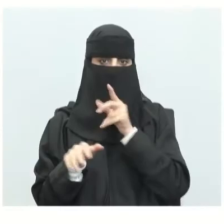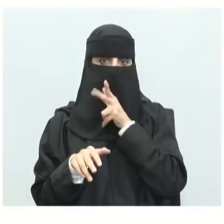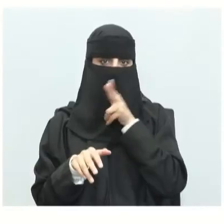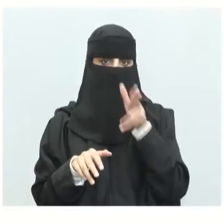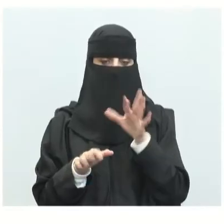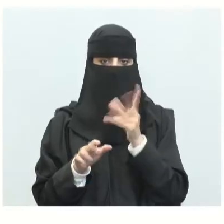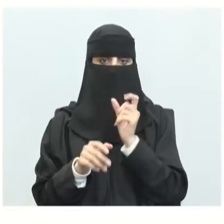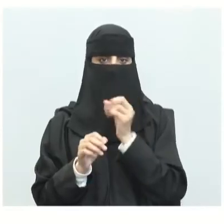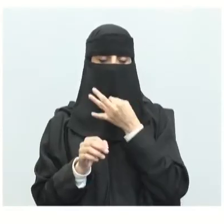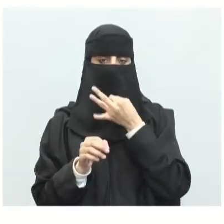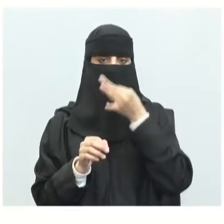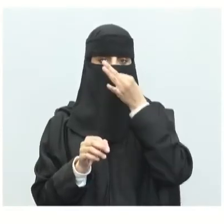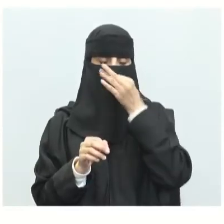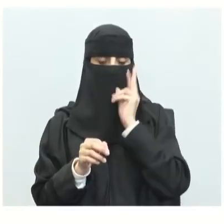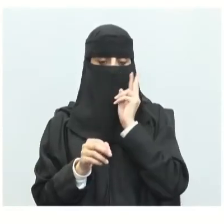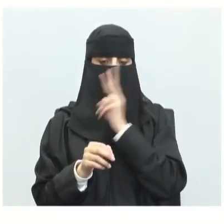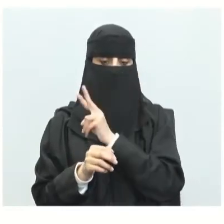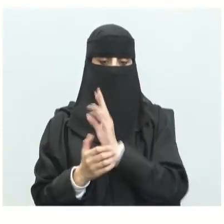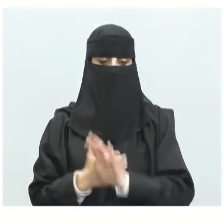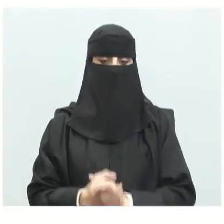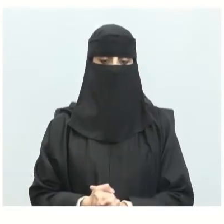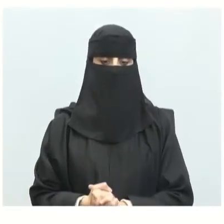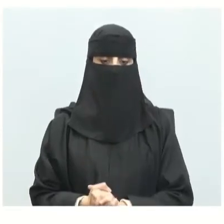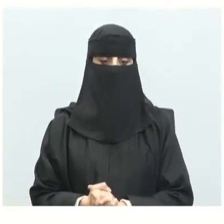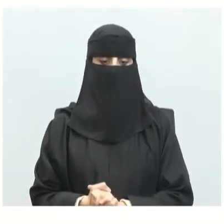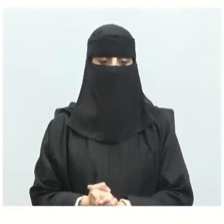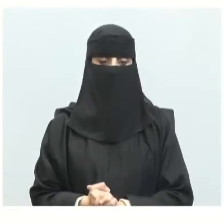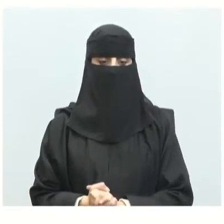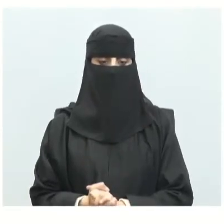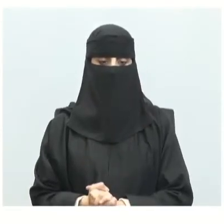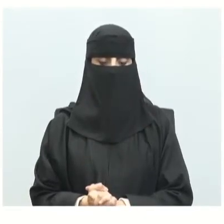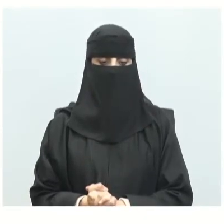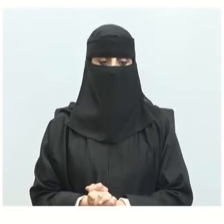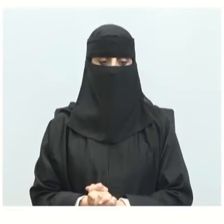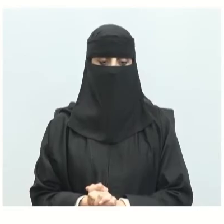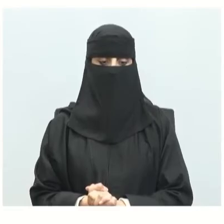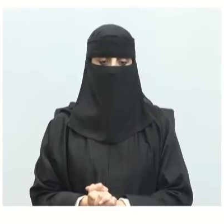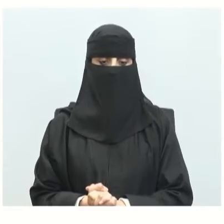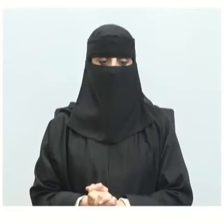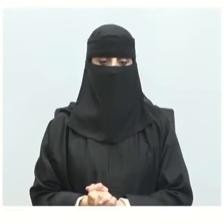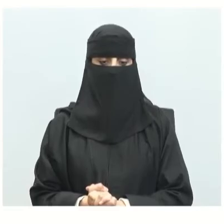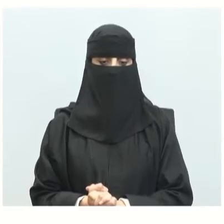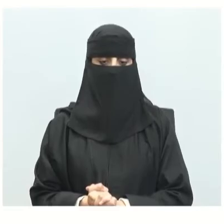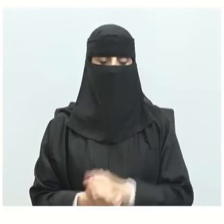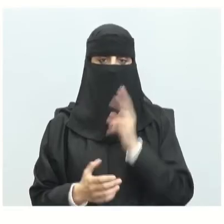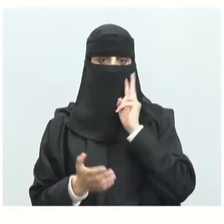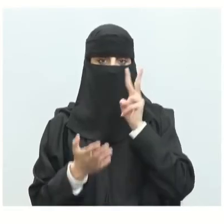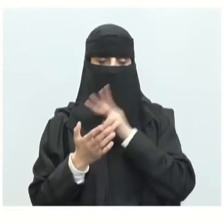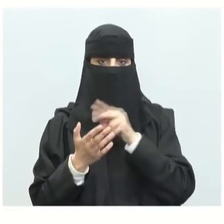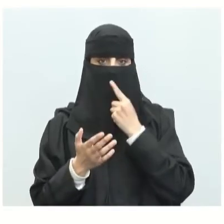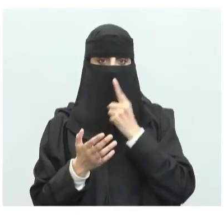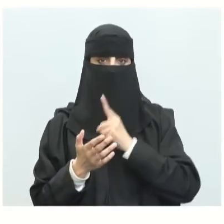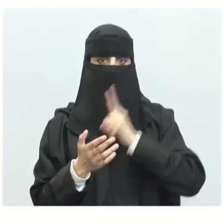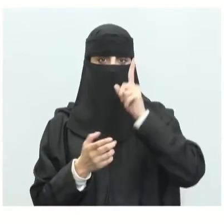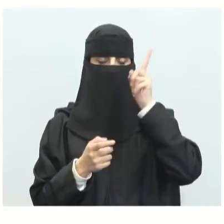اعوذ بالله من الشيطان الرجيم بسم الله الرحمن الرحيم اقرا باسم ربك الذي خلق